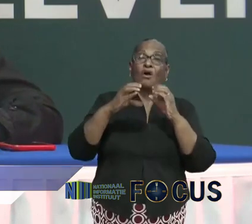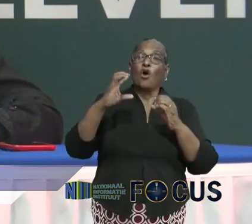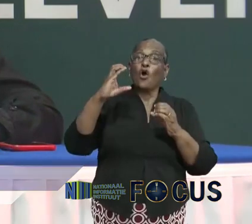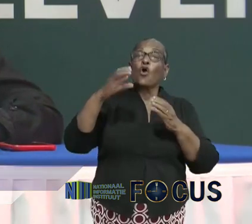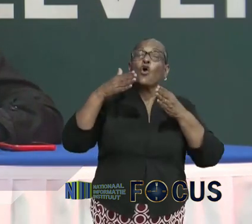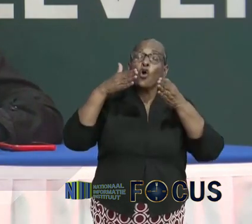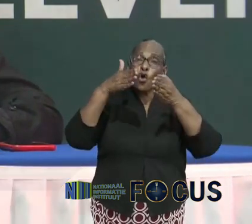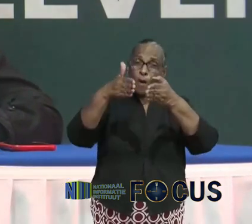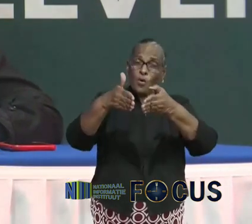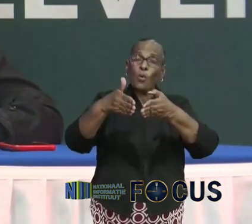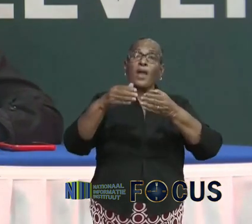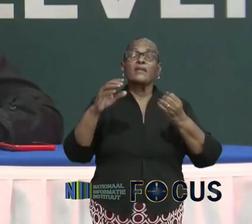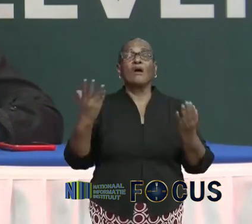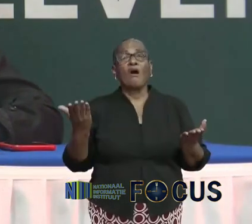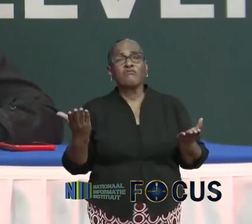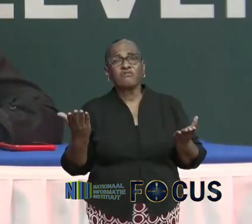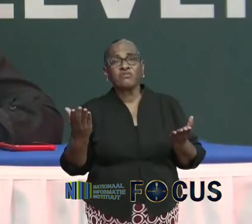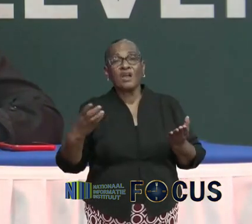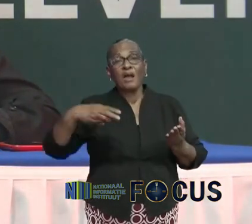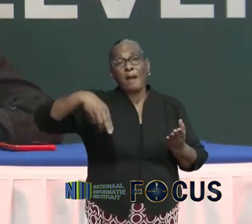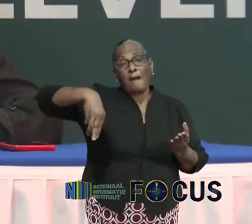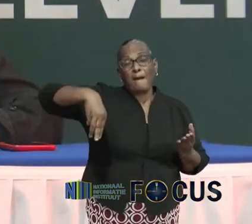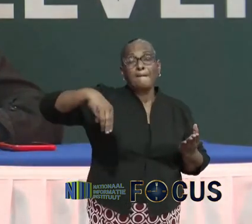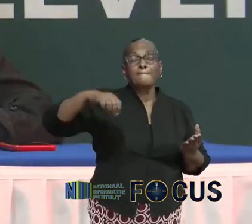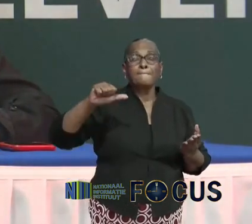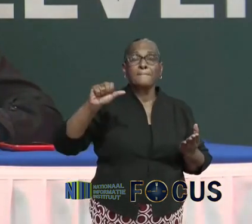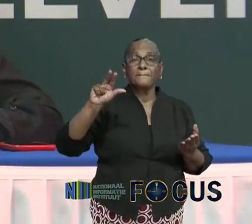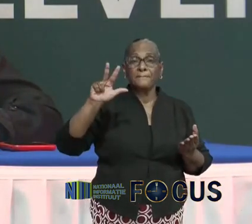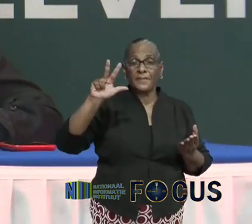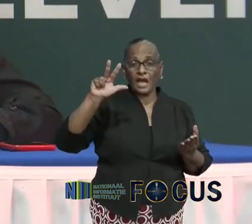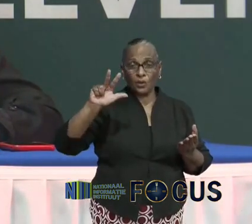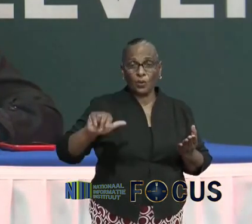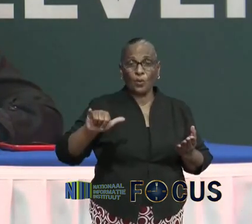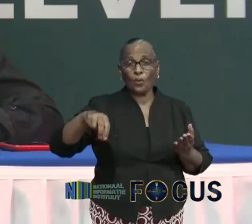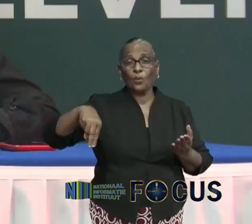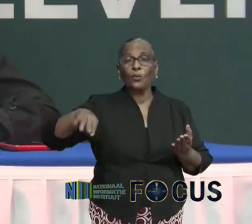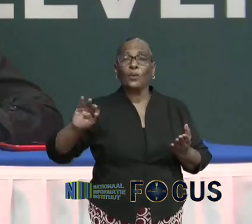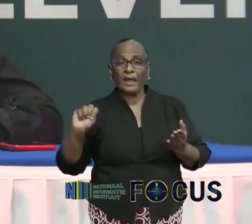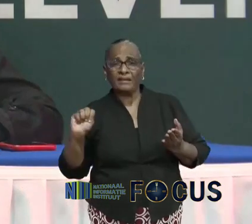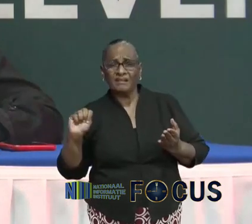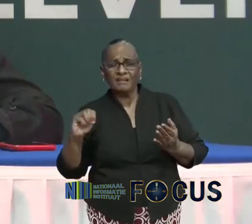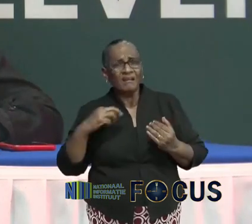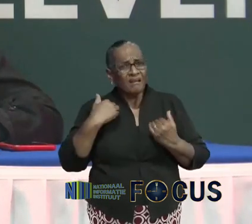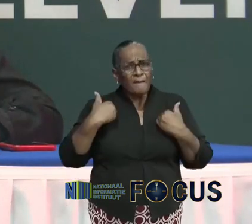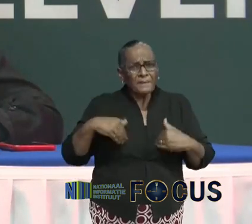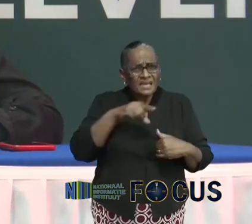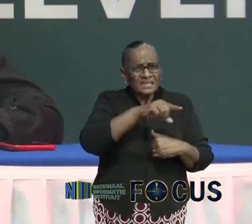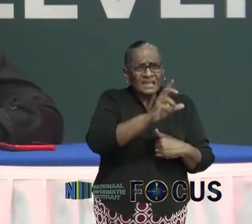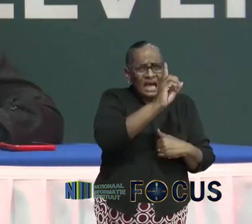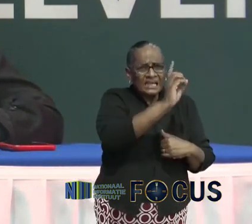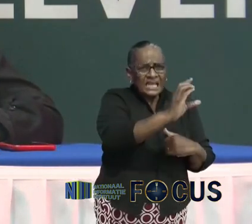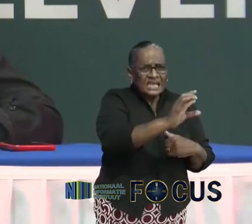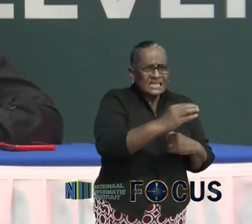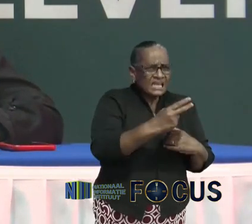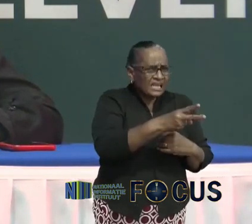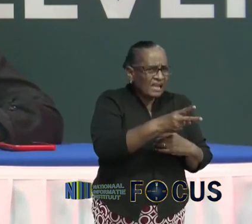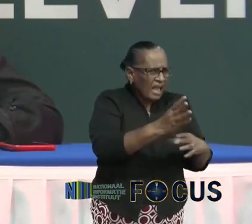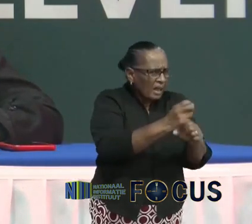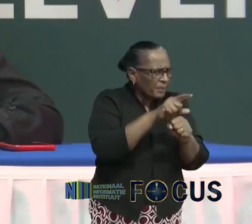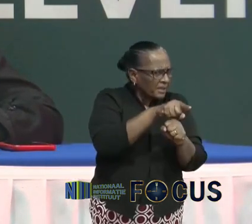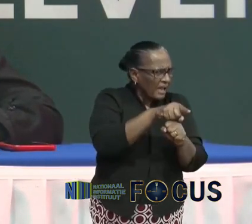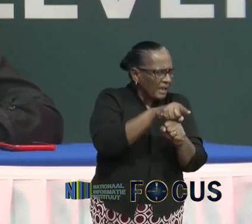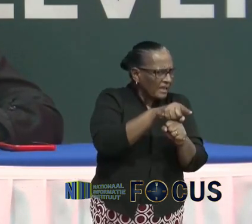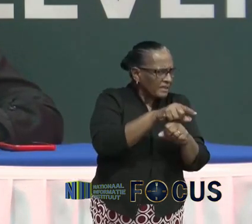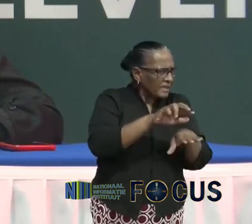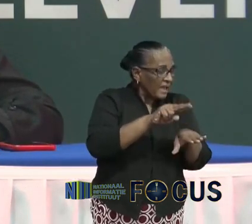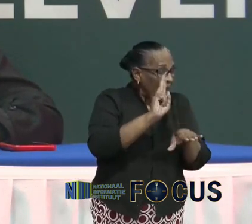mara weina. Alla depresi dati, differenti sma, yepiden DC's, fuluku sumana de smasa